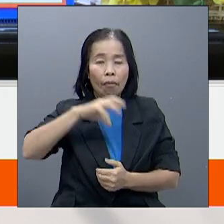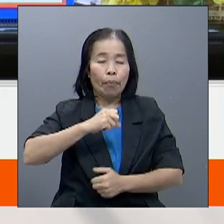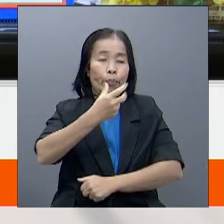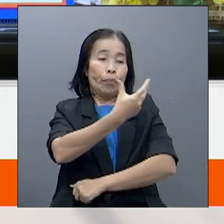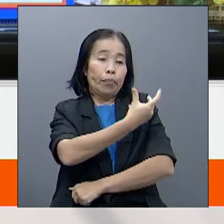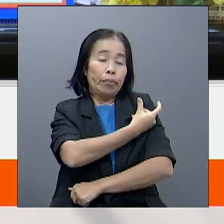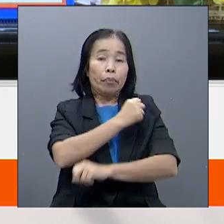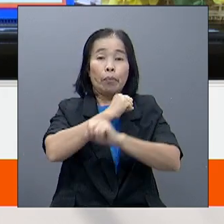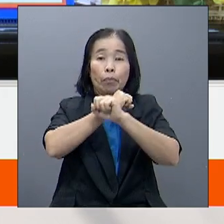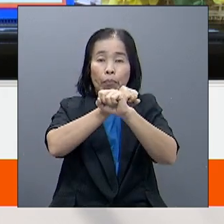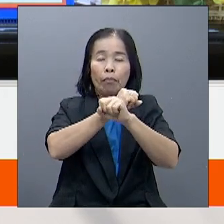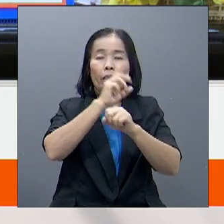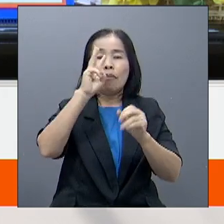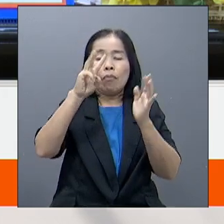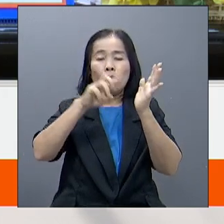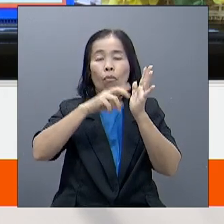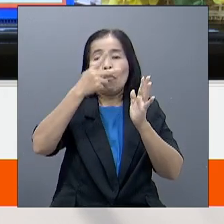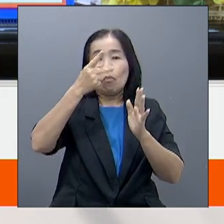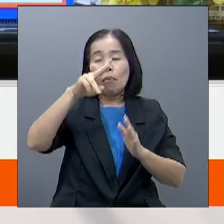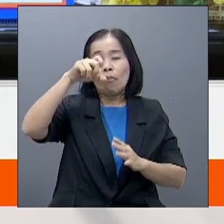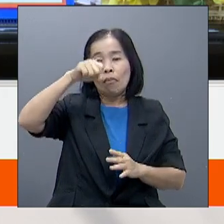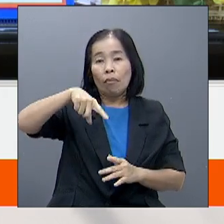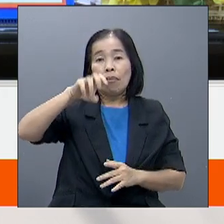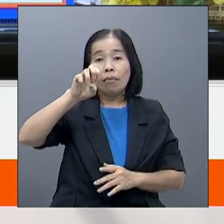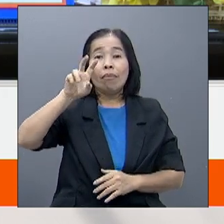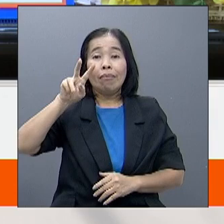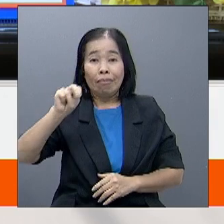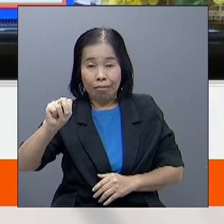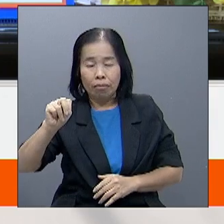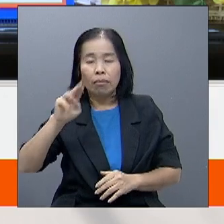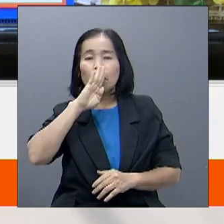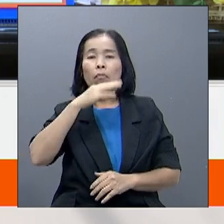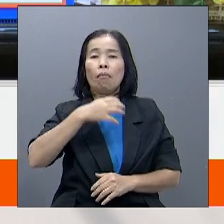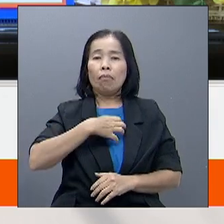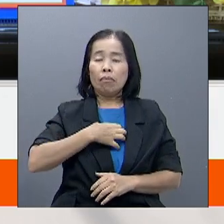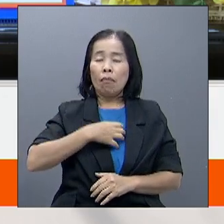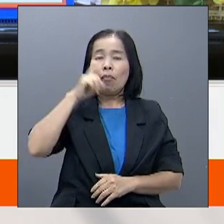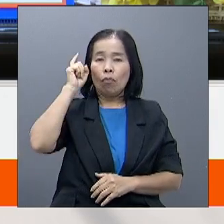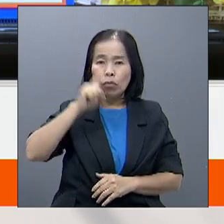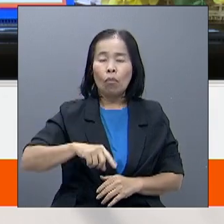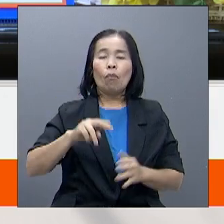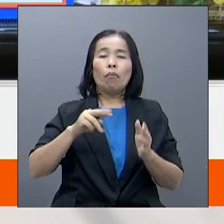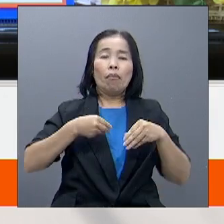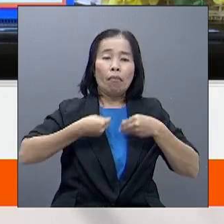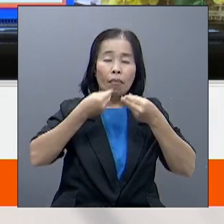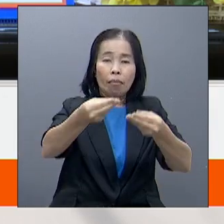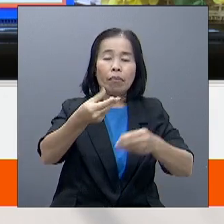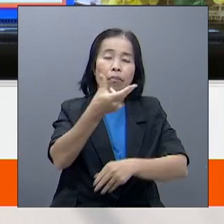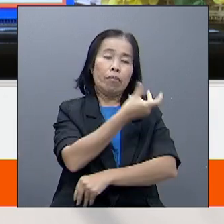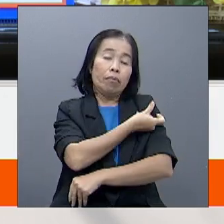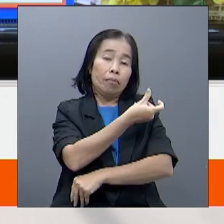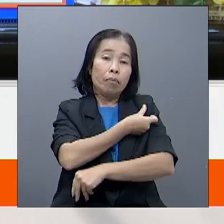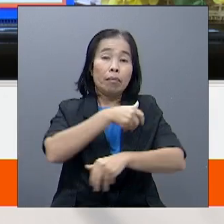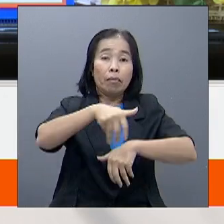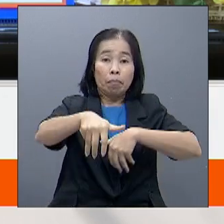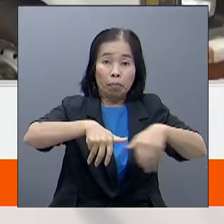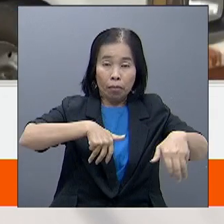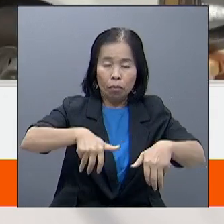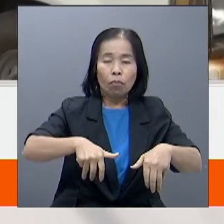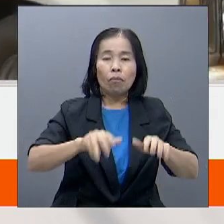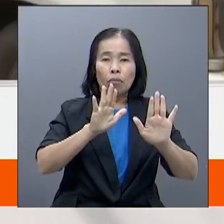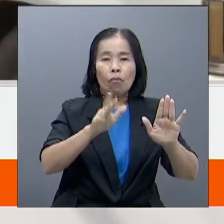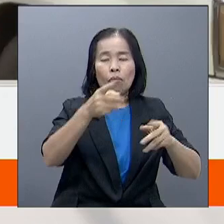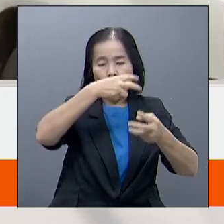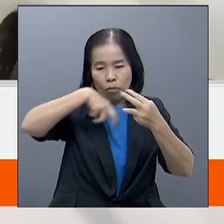ที่ใช้กับประชาชนหรือเอาเข้าสู่ในชุดสิทธิประโยชน์ใดๆเนี่ยที่เราจะแนะนำเนี่ยเราก็จะมีการศึก